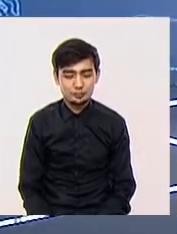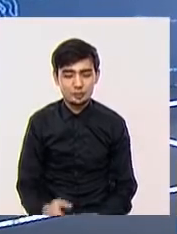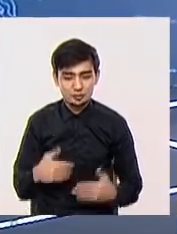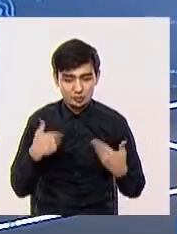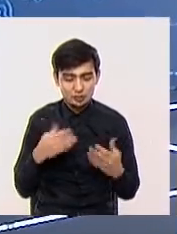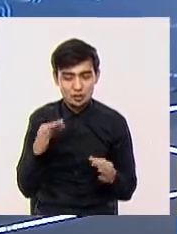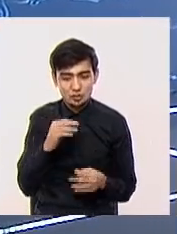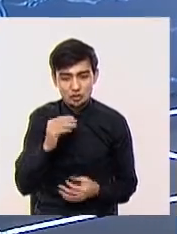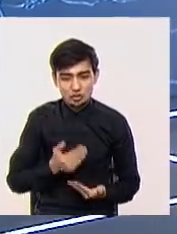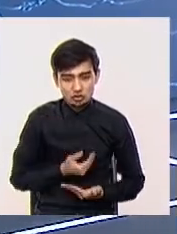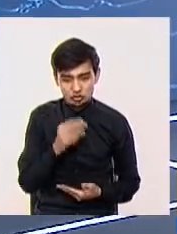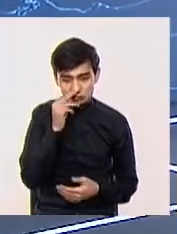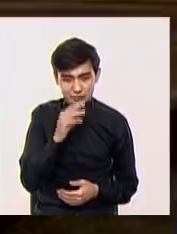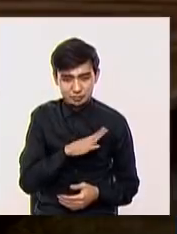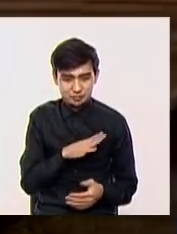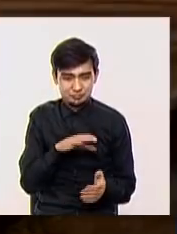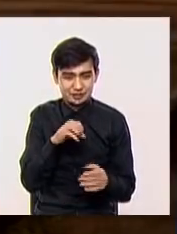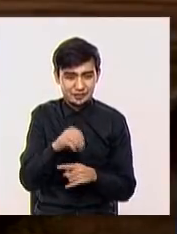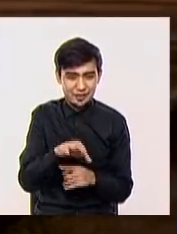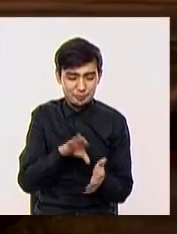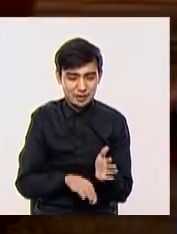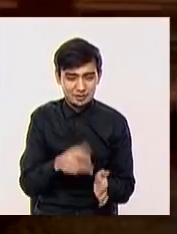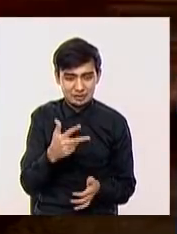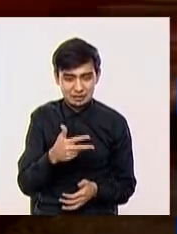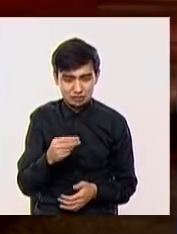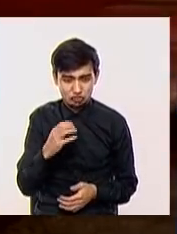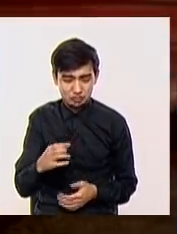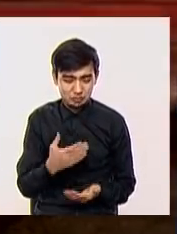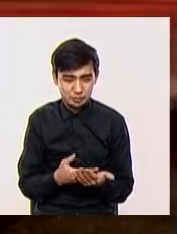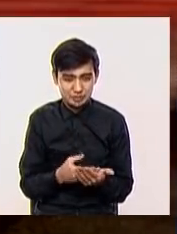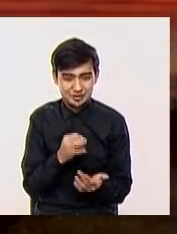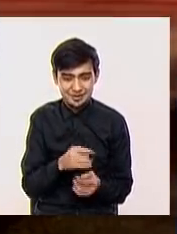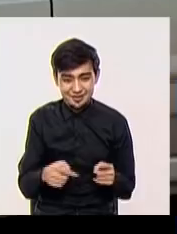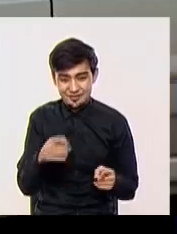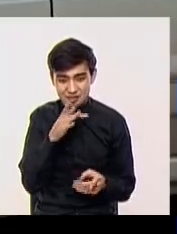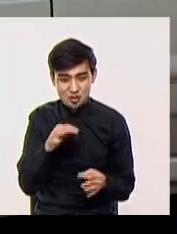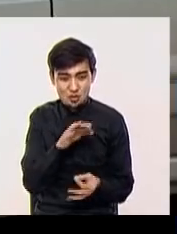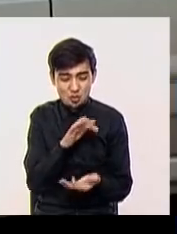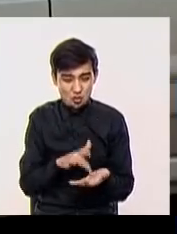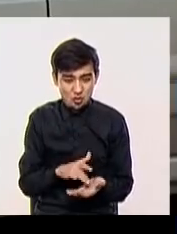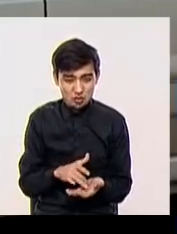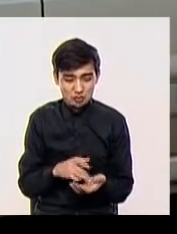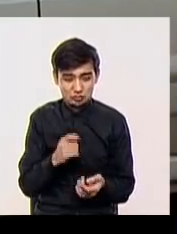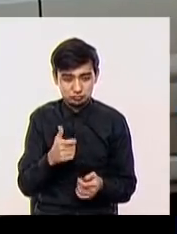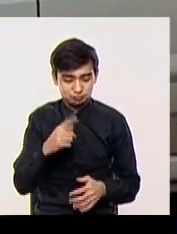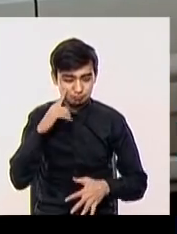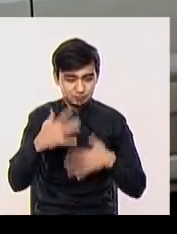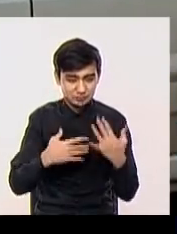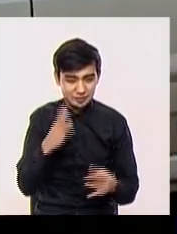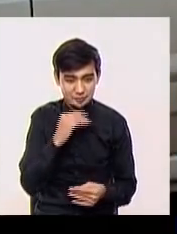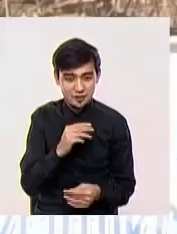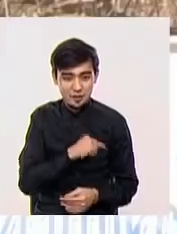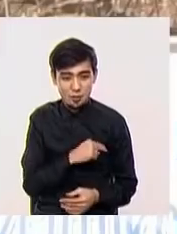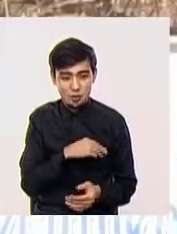Здравствуйте! Жители Шымкента провели без электроэнергии 3,5 часа, но за это время в городе едва не наступил хаос.